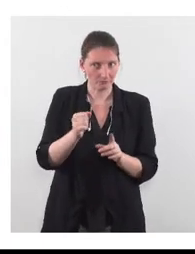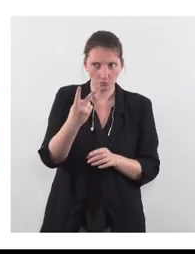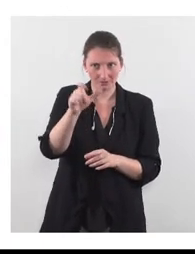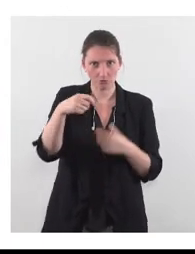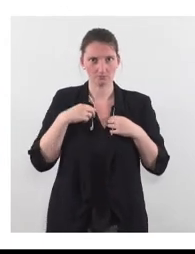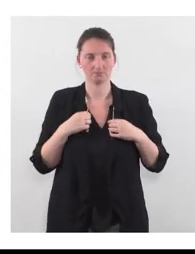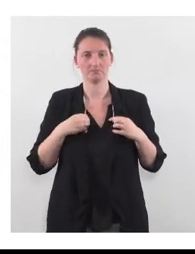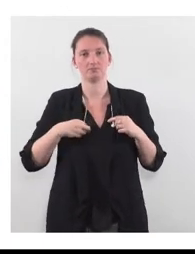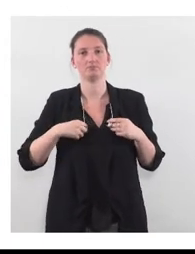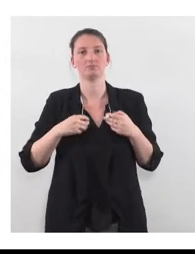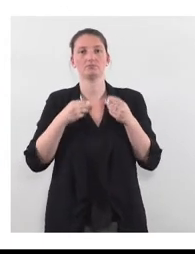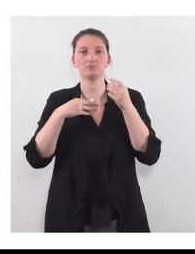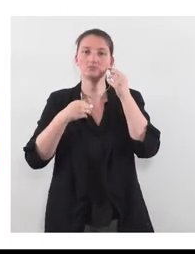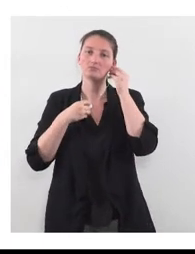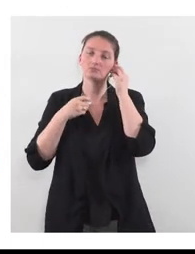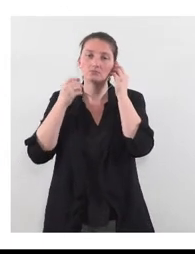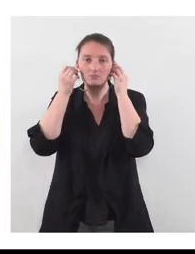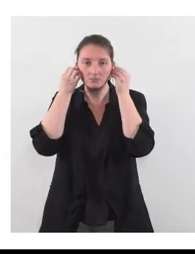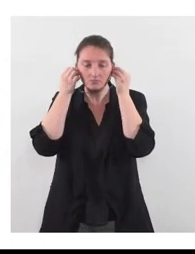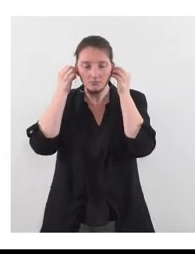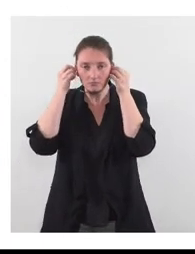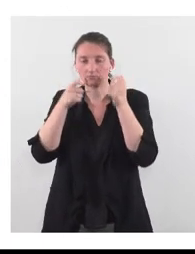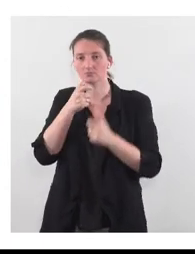Hello, this is Sandra. Bonjour.